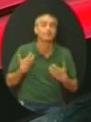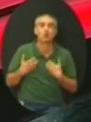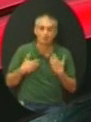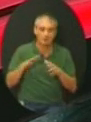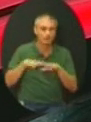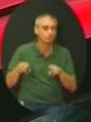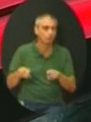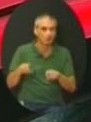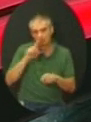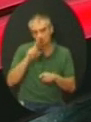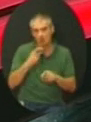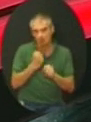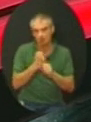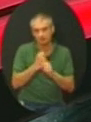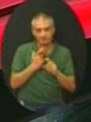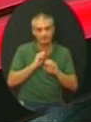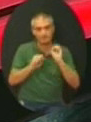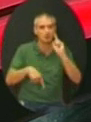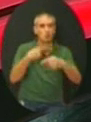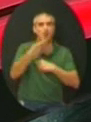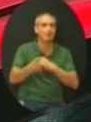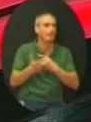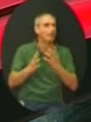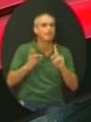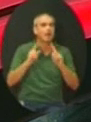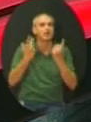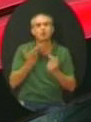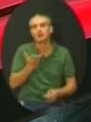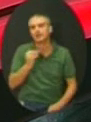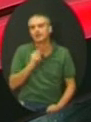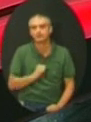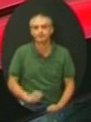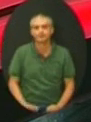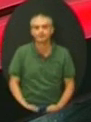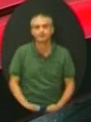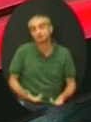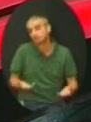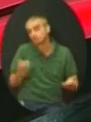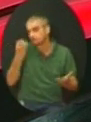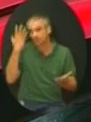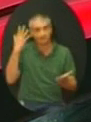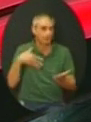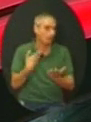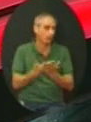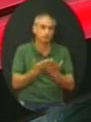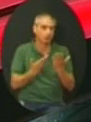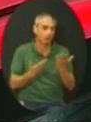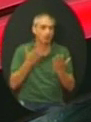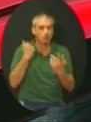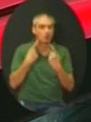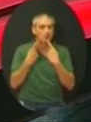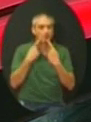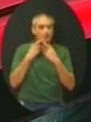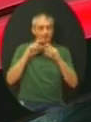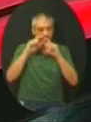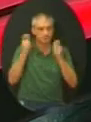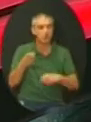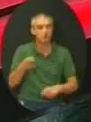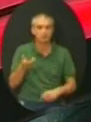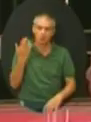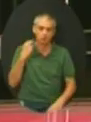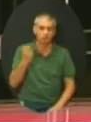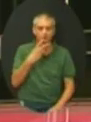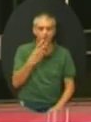את השטח ואולי הם יוצרים גם את הפיגוע הבא. מה היה קורה אילו? סתם הצעה לסדר, היו דנים במגנומטרים האלה